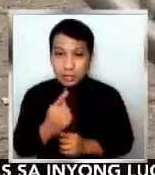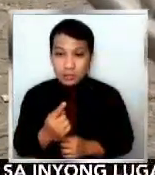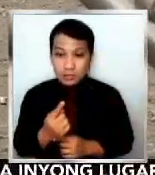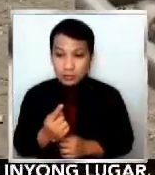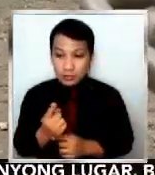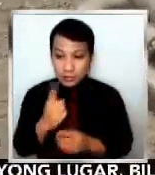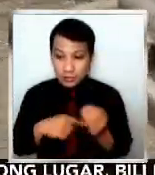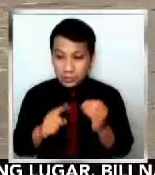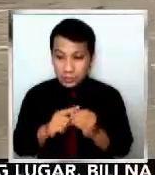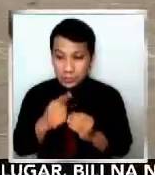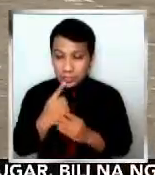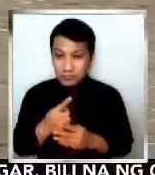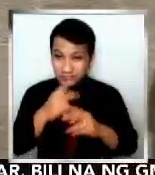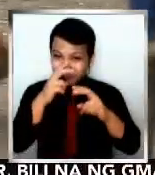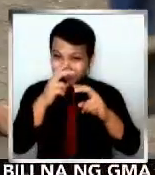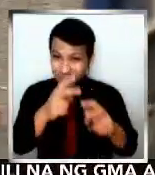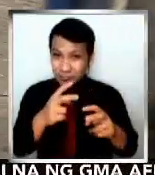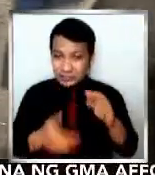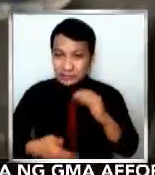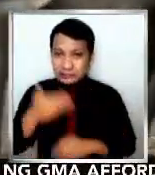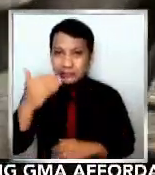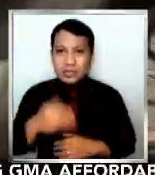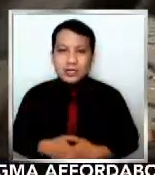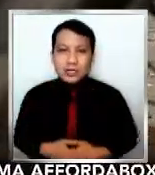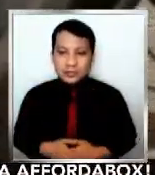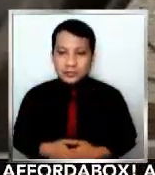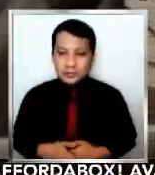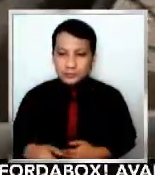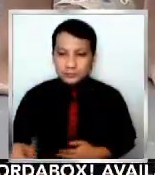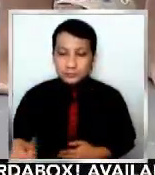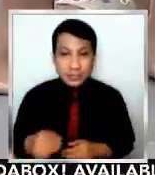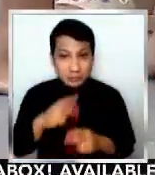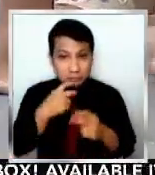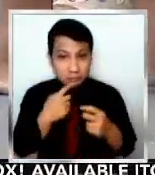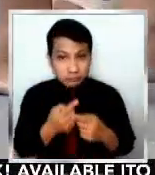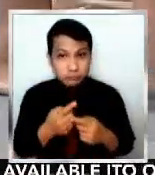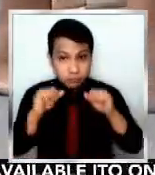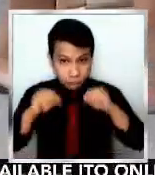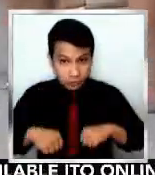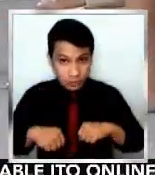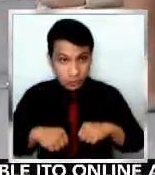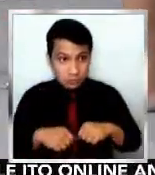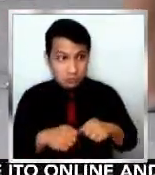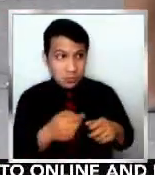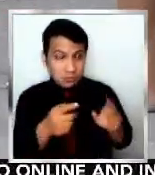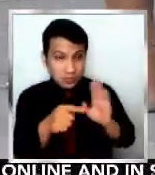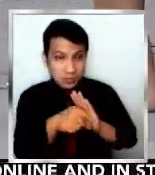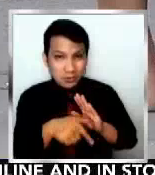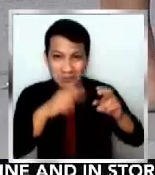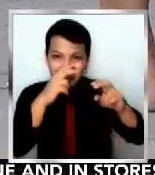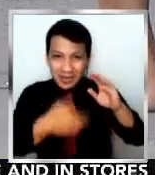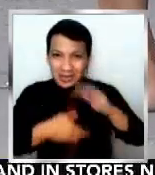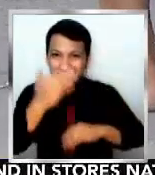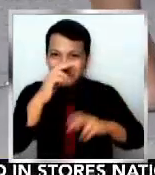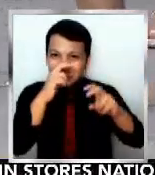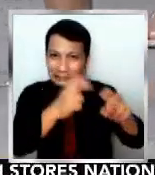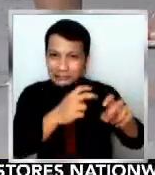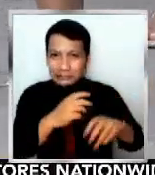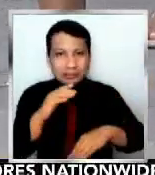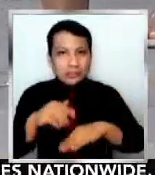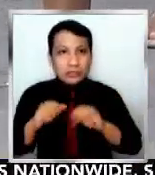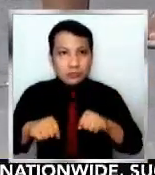heightened restrictions. Yun, okay. Yung merong restrictions po pwede. Okay. Pero yung heightened restrictions hindi po pwede. So tama